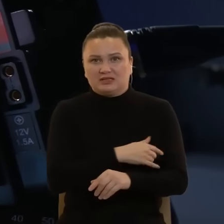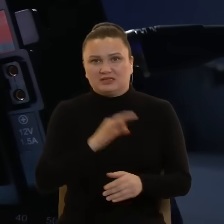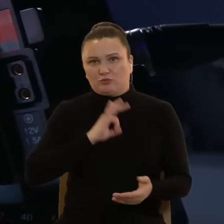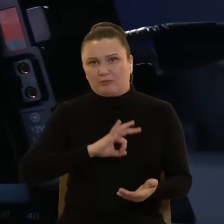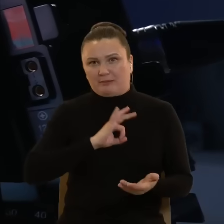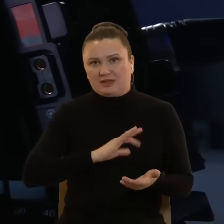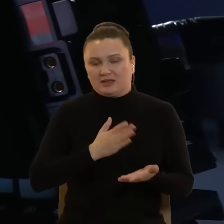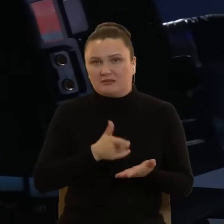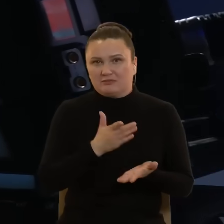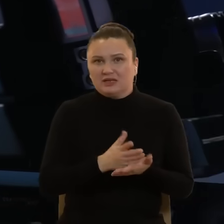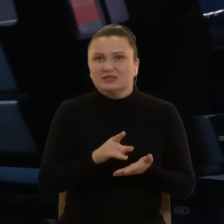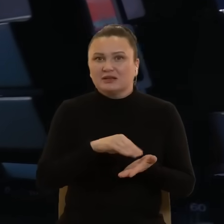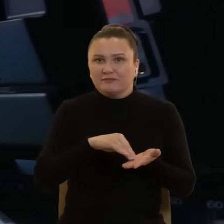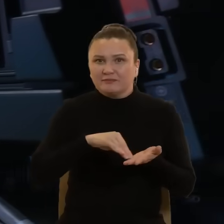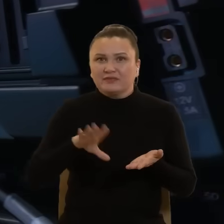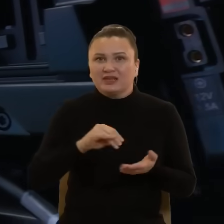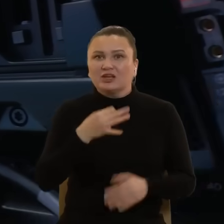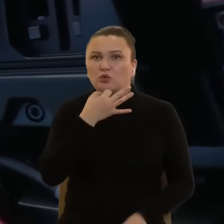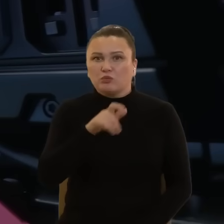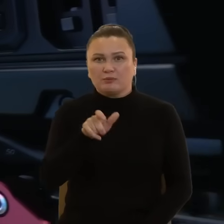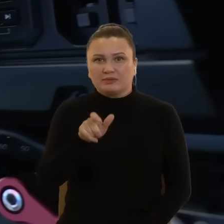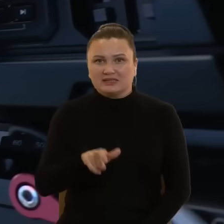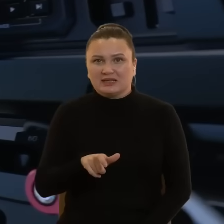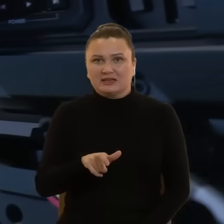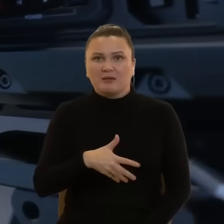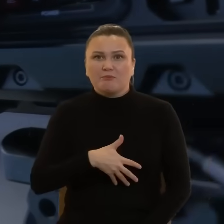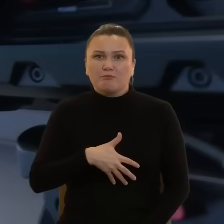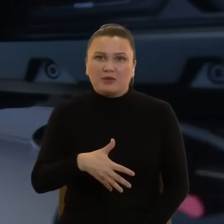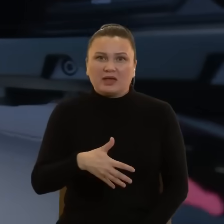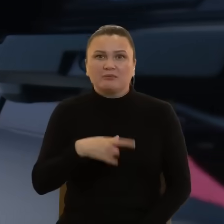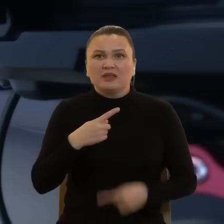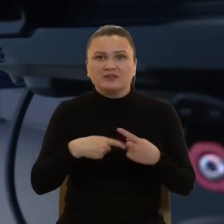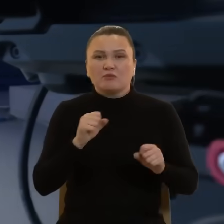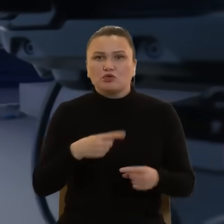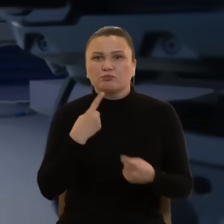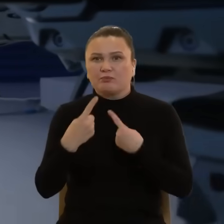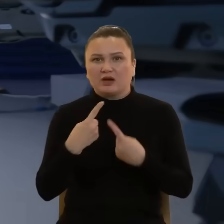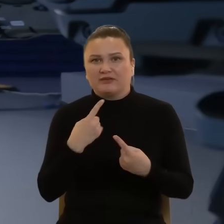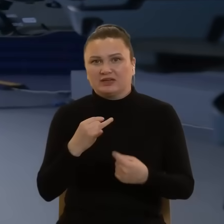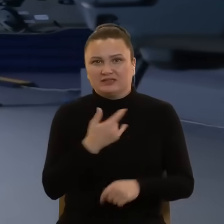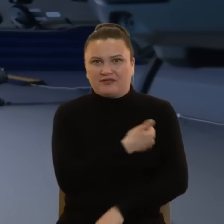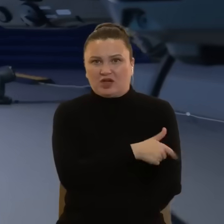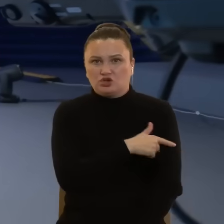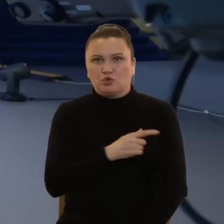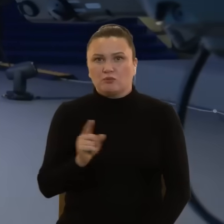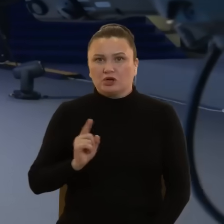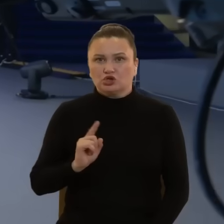И любой пациент, беременная, может всегда проконсультироваться с врачом для того,